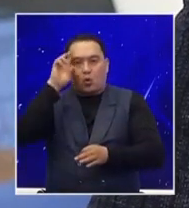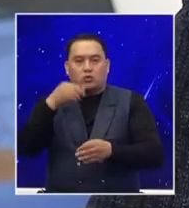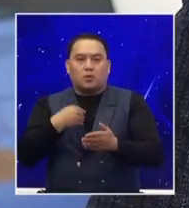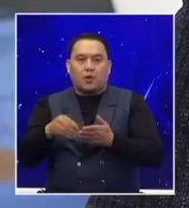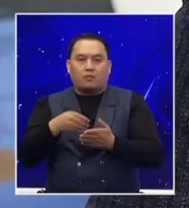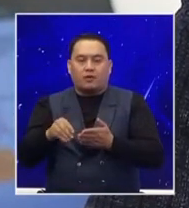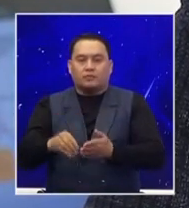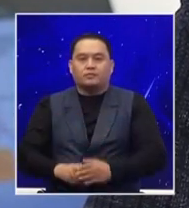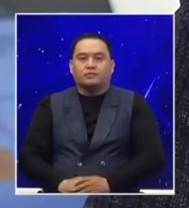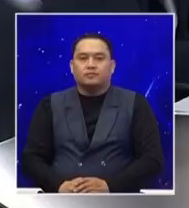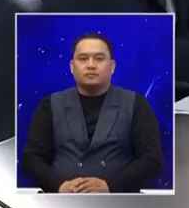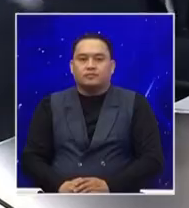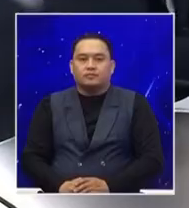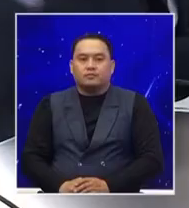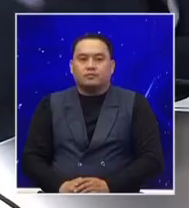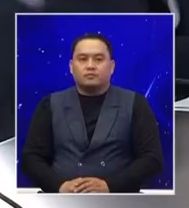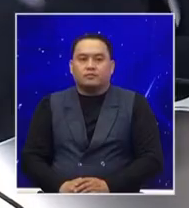проведения госзакупок.